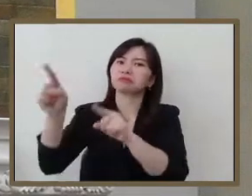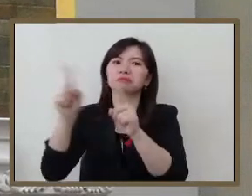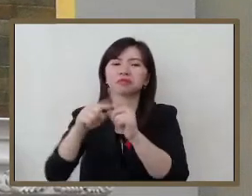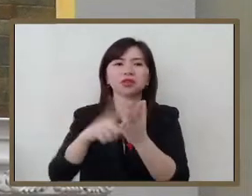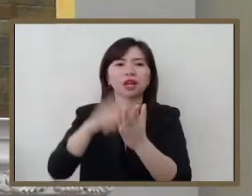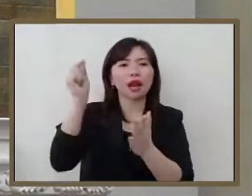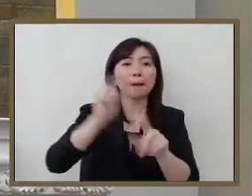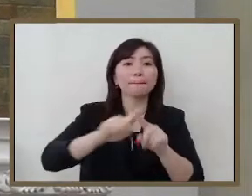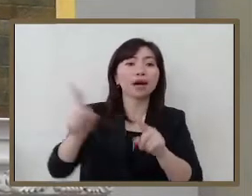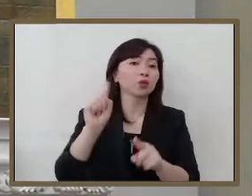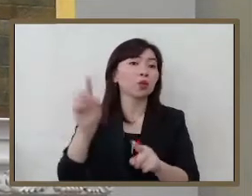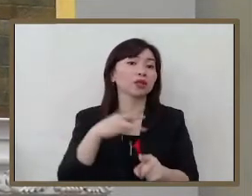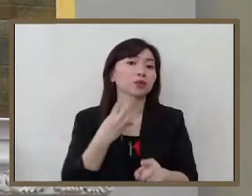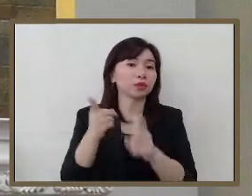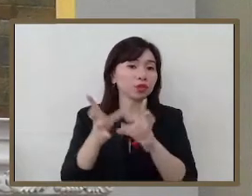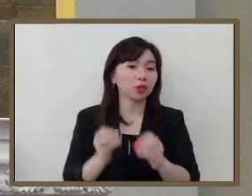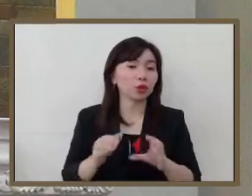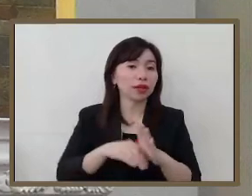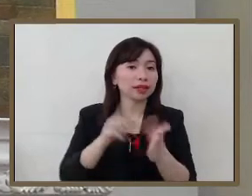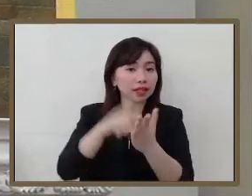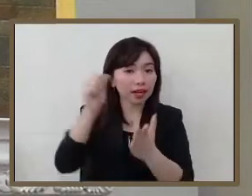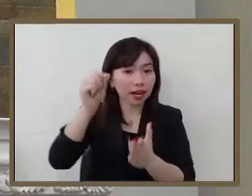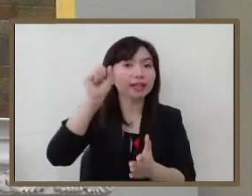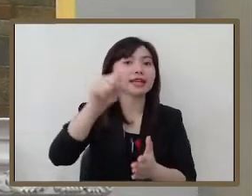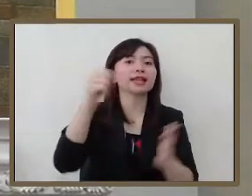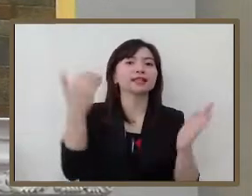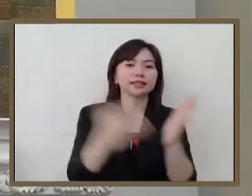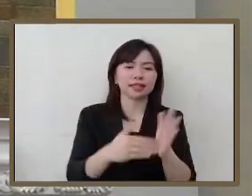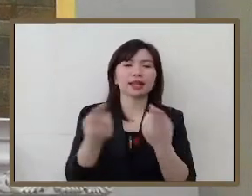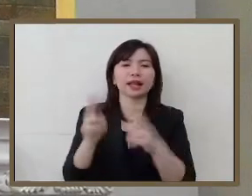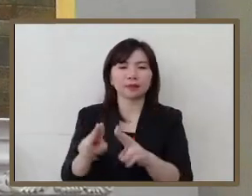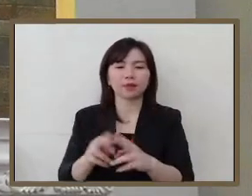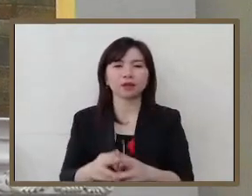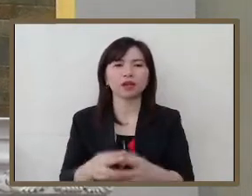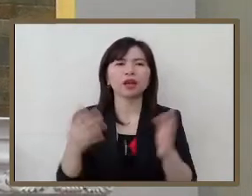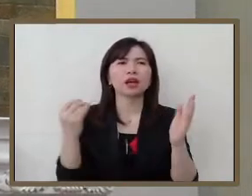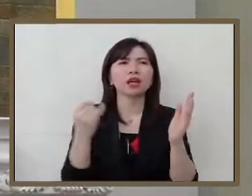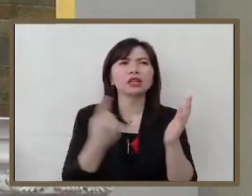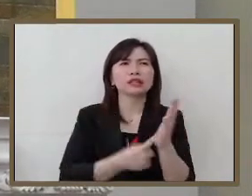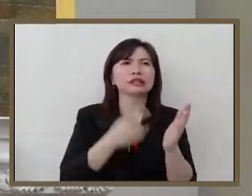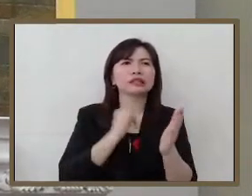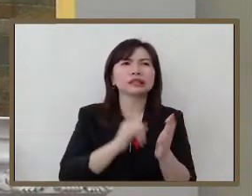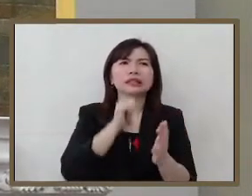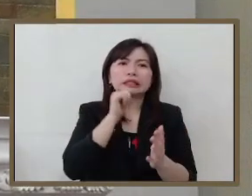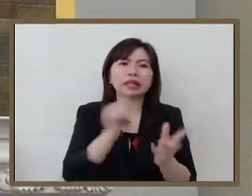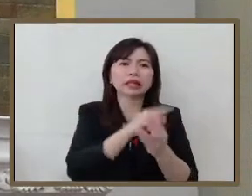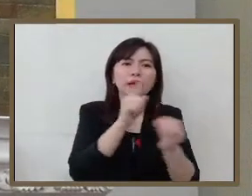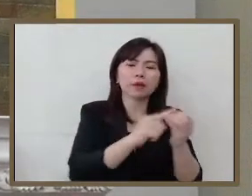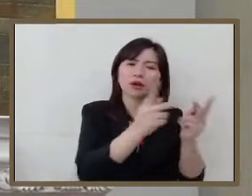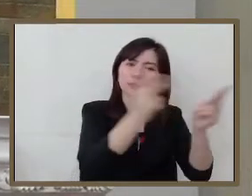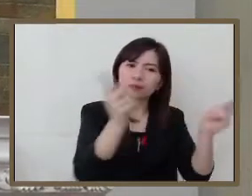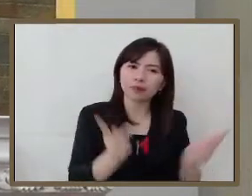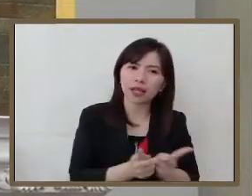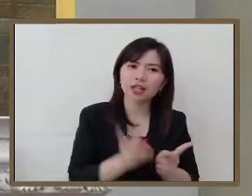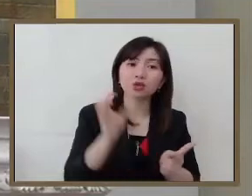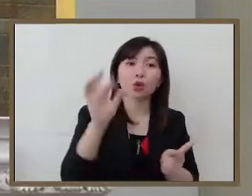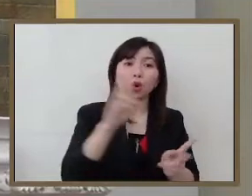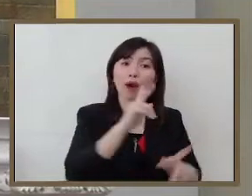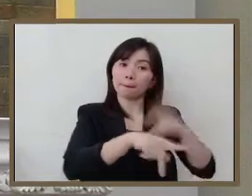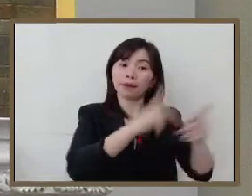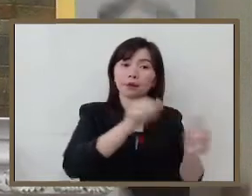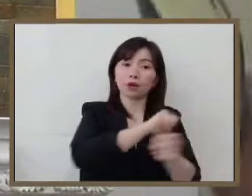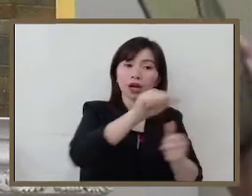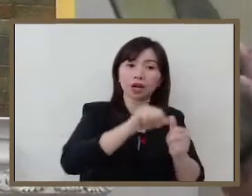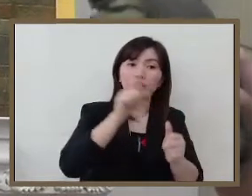atin. It is not about the place, it is not about the people around you, but it is about what God